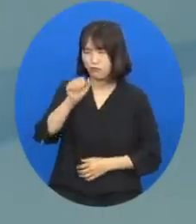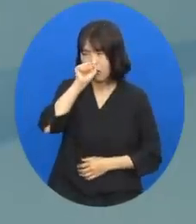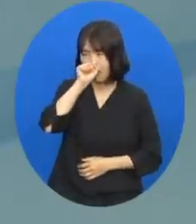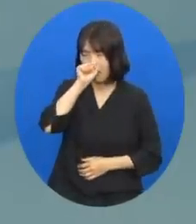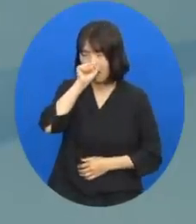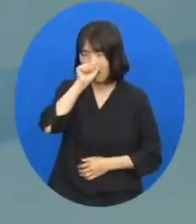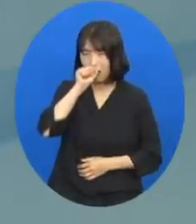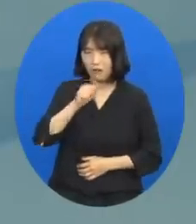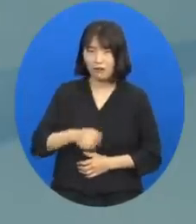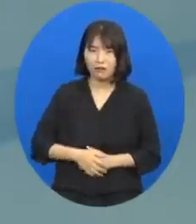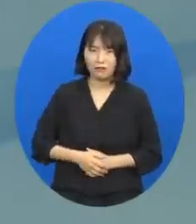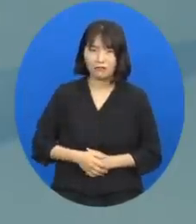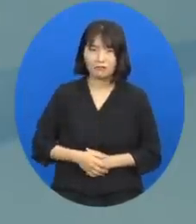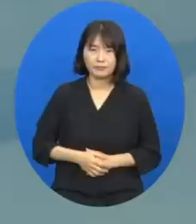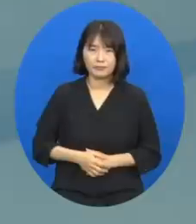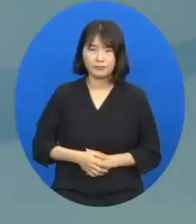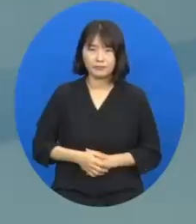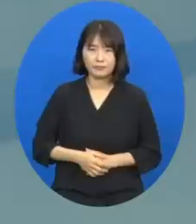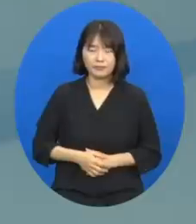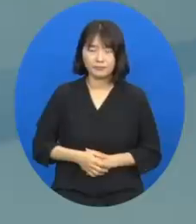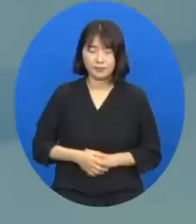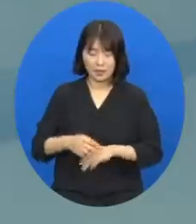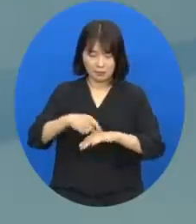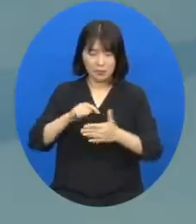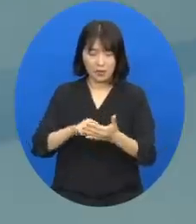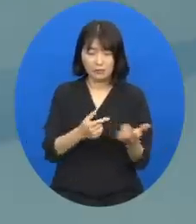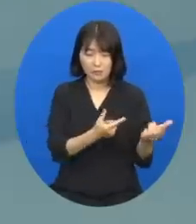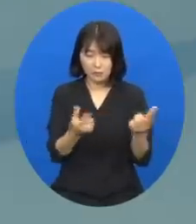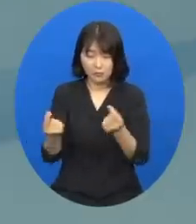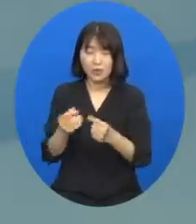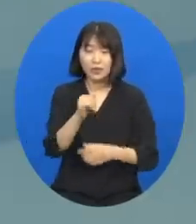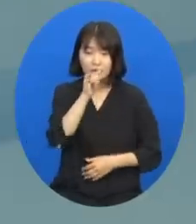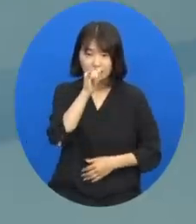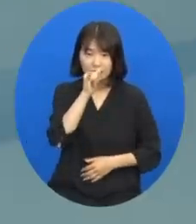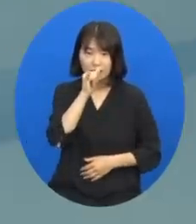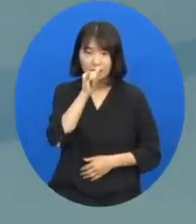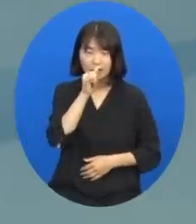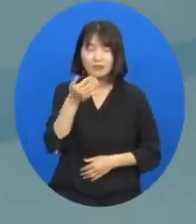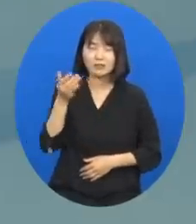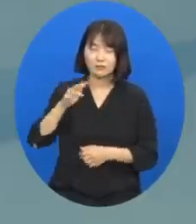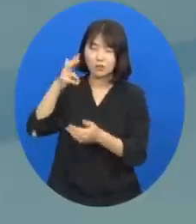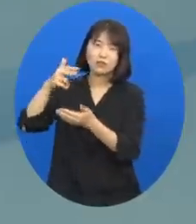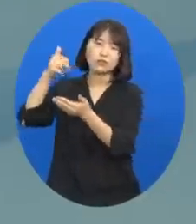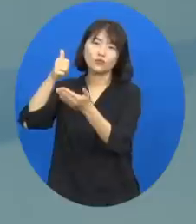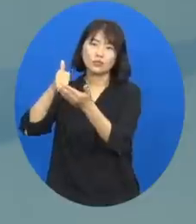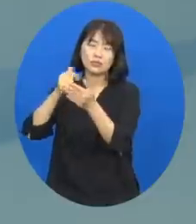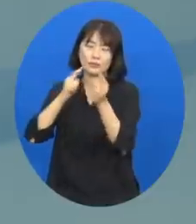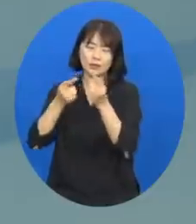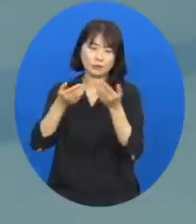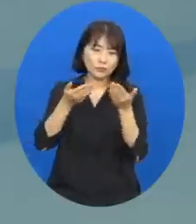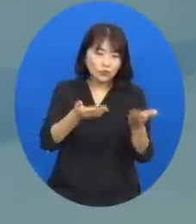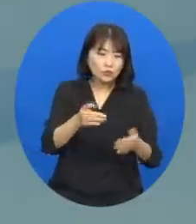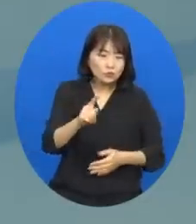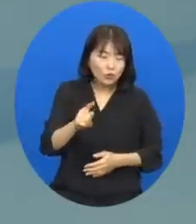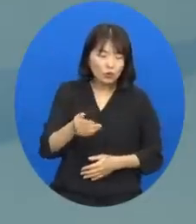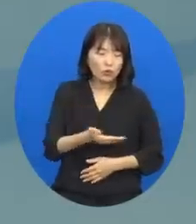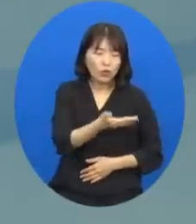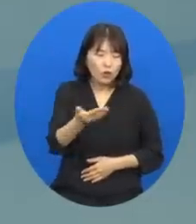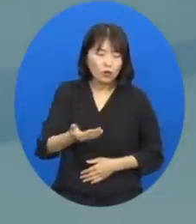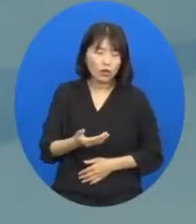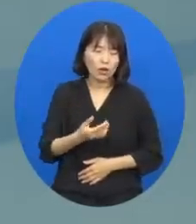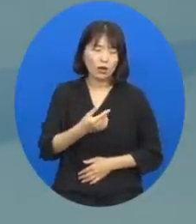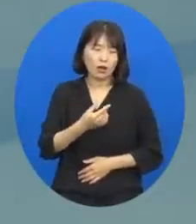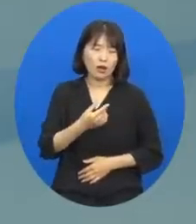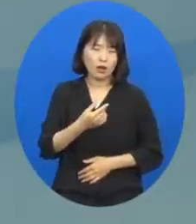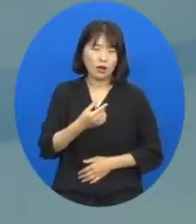분명히 다 갔을 거예요 그런데 주님께서 이런 얘기를 했습니다 너희는 너희가 구하는 것이 무엇인줄 아느냐 라는